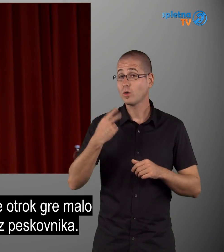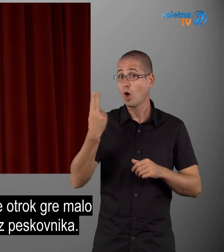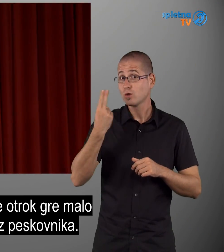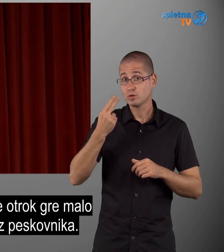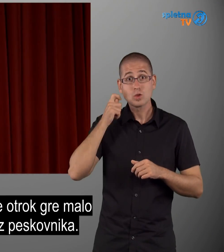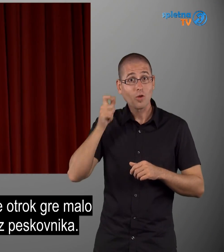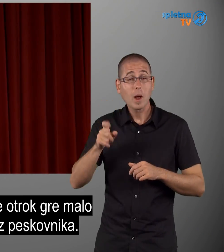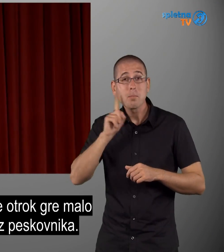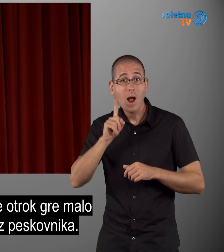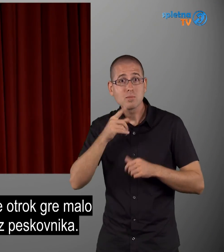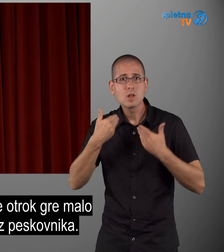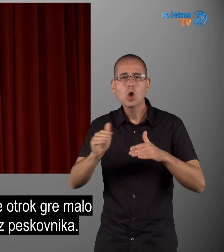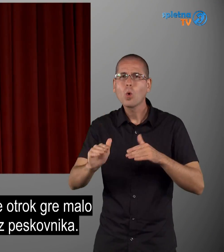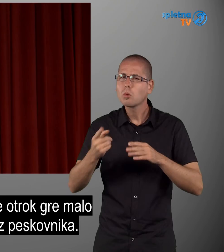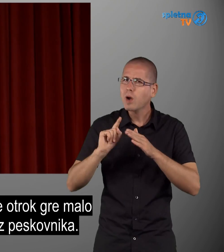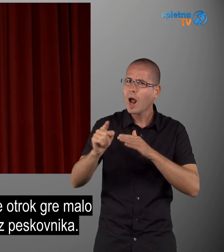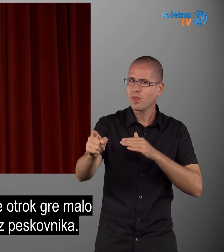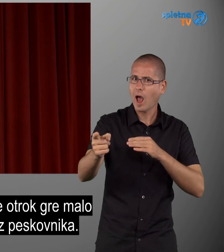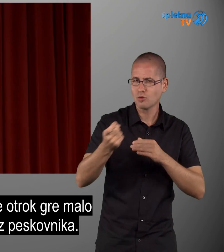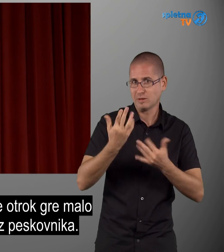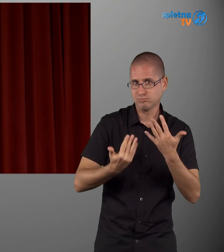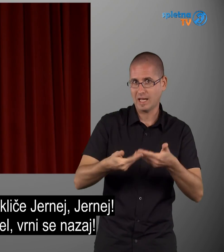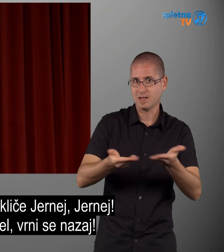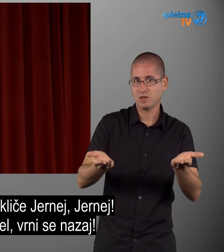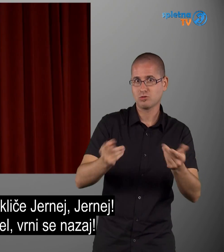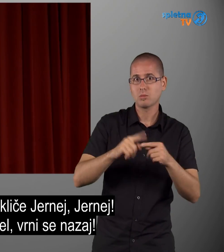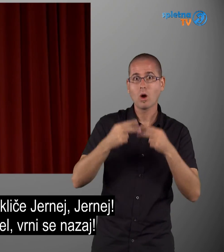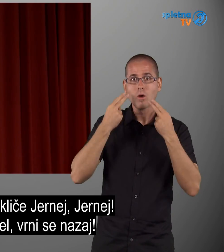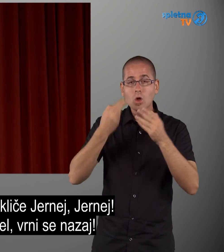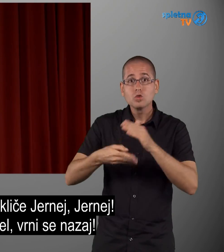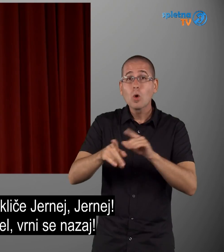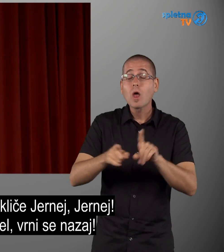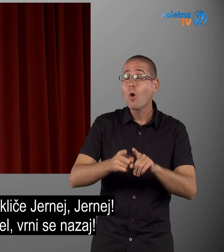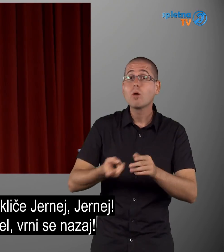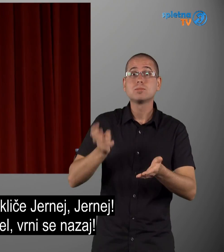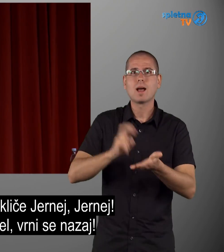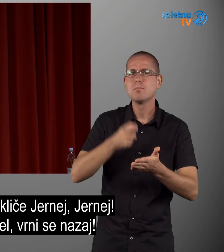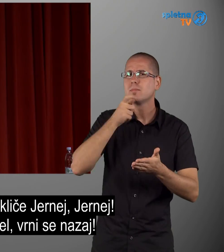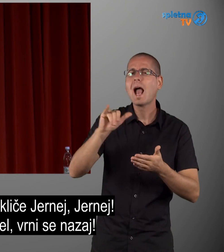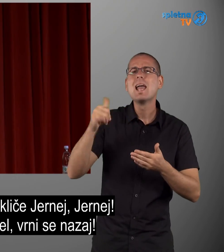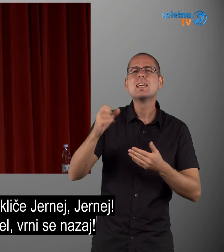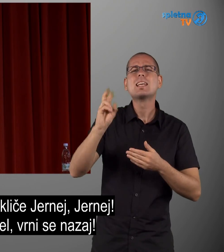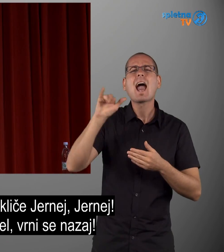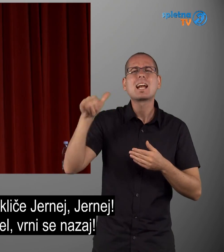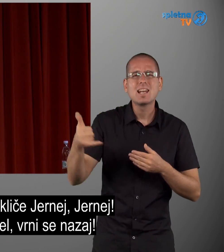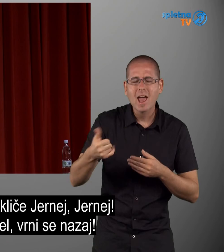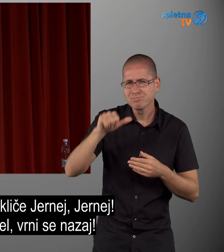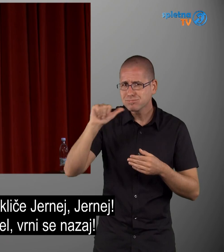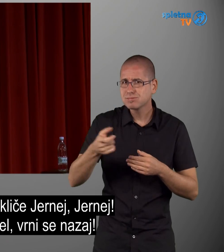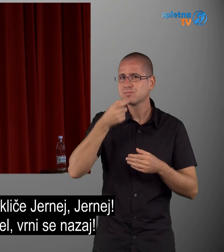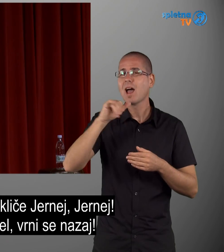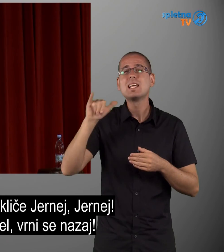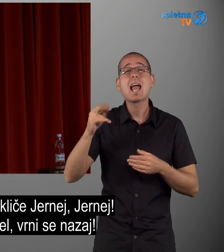Od Slovenke mamice gre otrok malo predaleč, nas te spomnika, ga je vid, da je ušel, se takoj dvigne. Jernej!